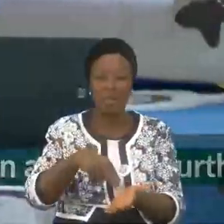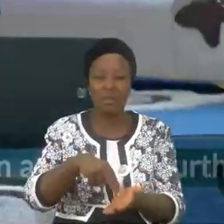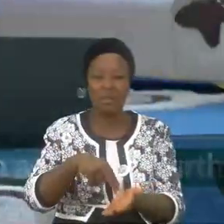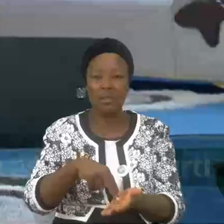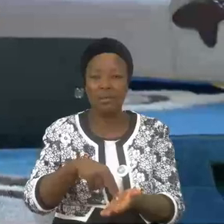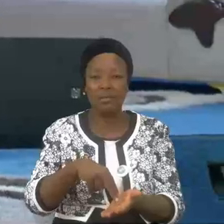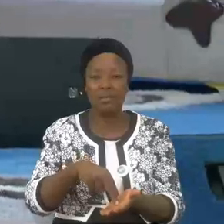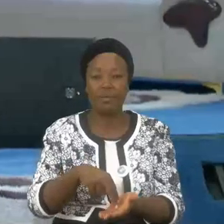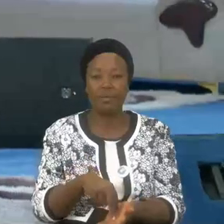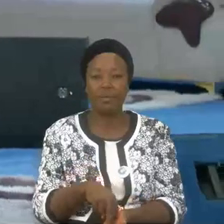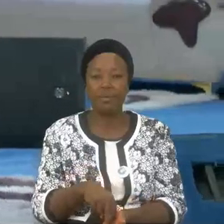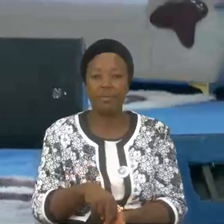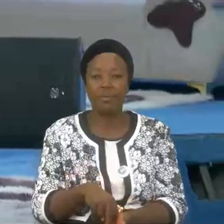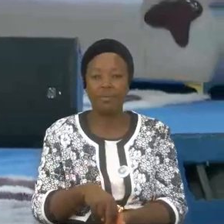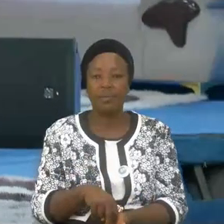Tenez-vous debout.